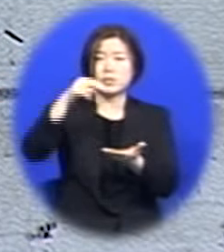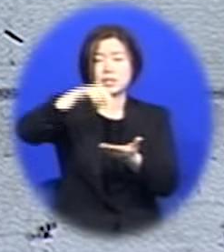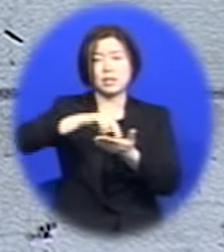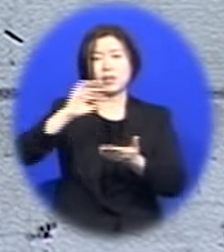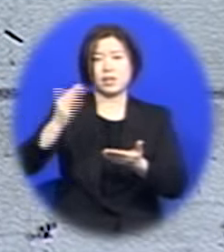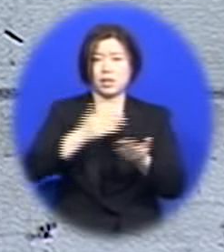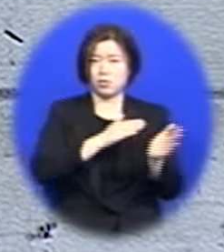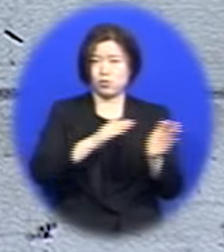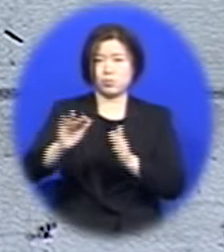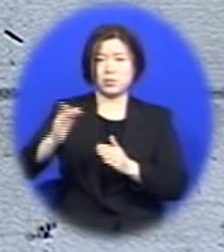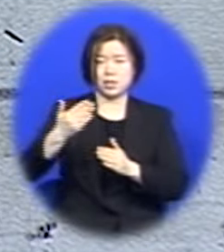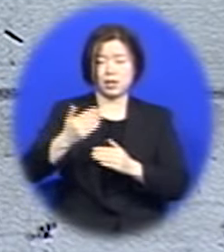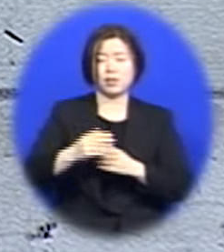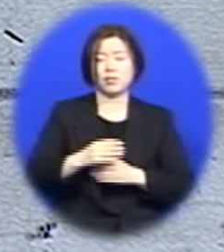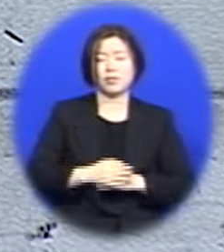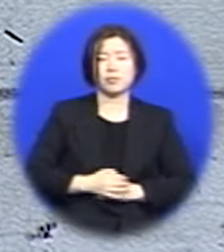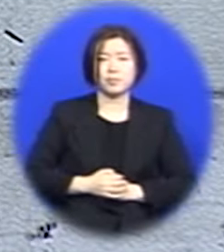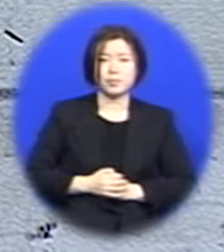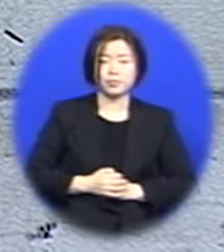겁니다.